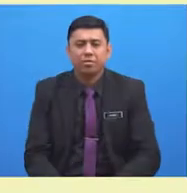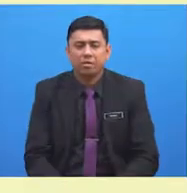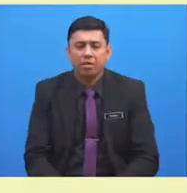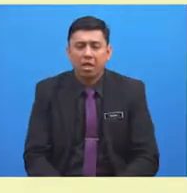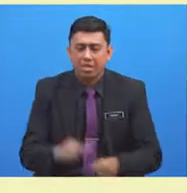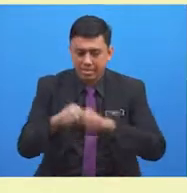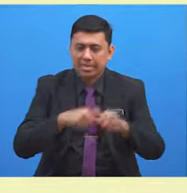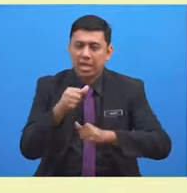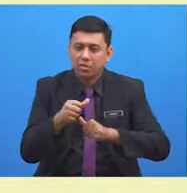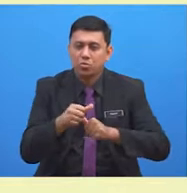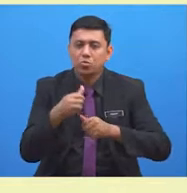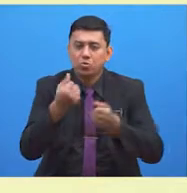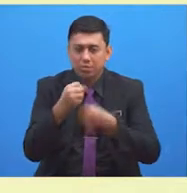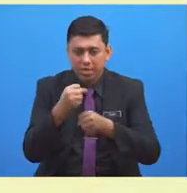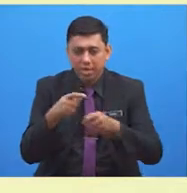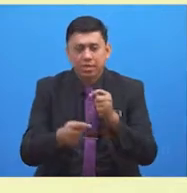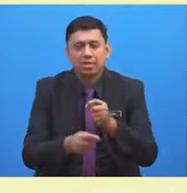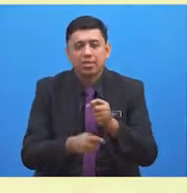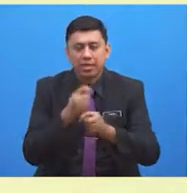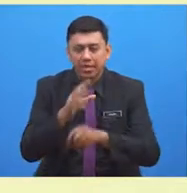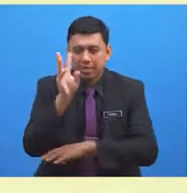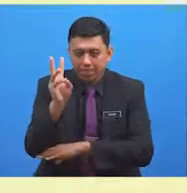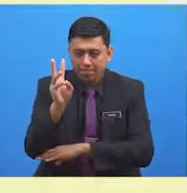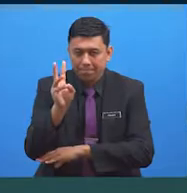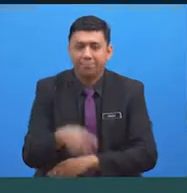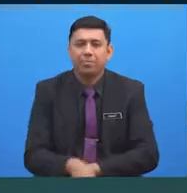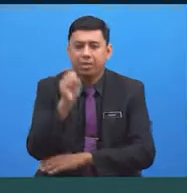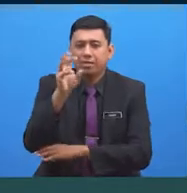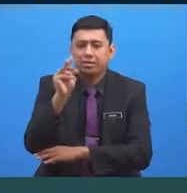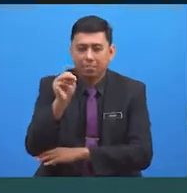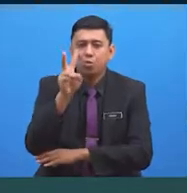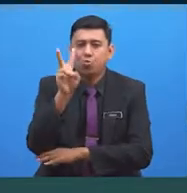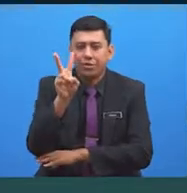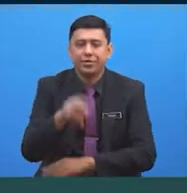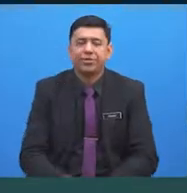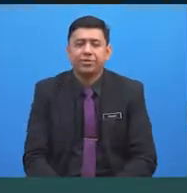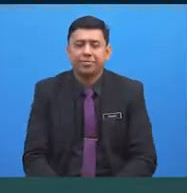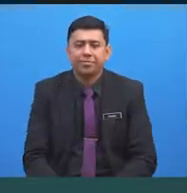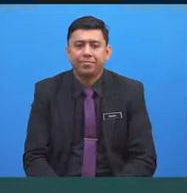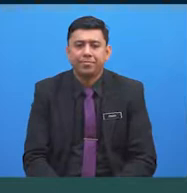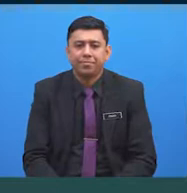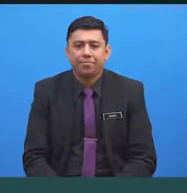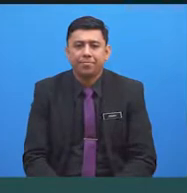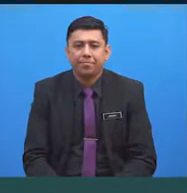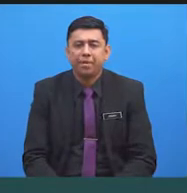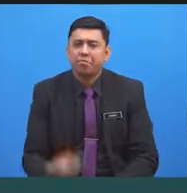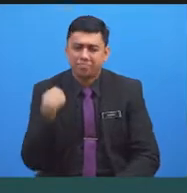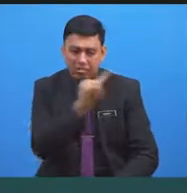mata pelajaran Sains Sukan Tingkatan 6, Semester 2. Baiklah pelajar-pelajar, kita